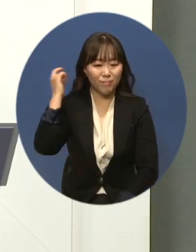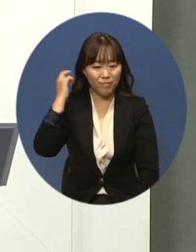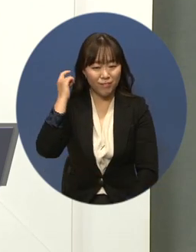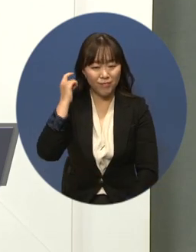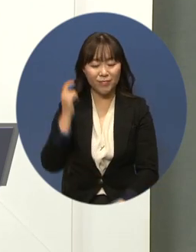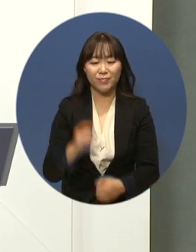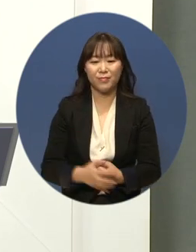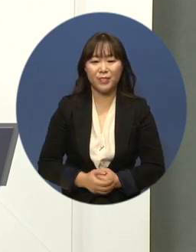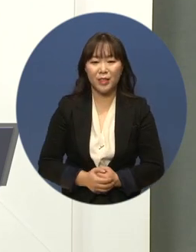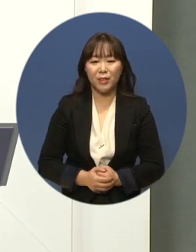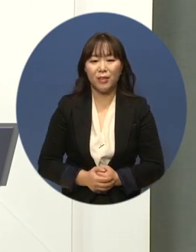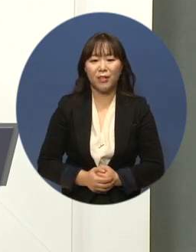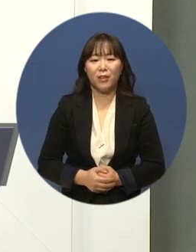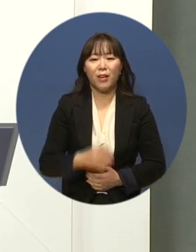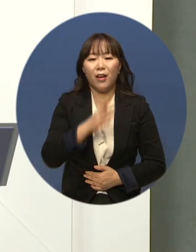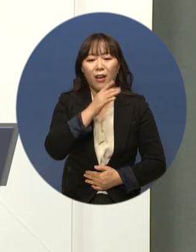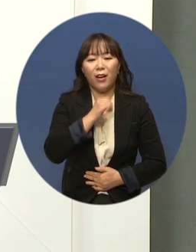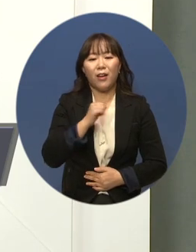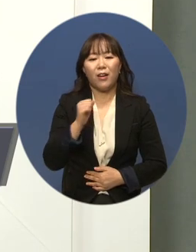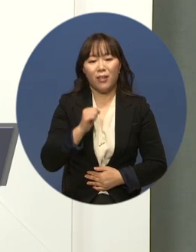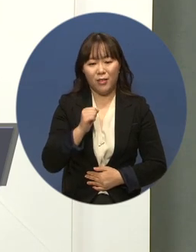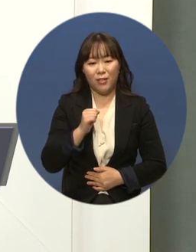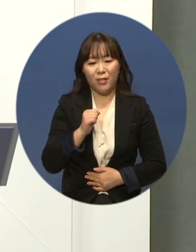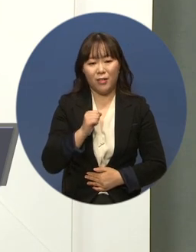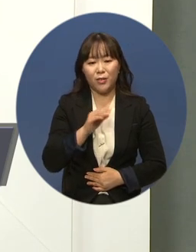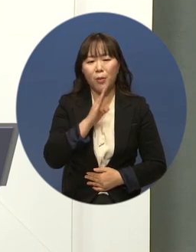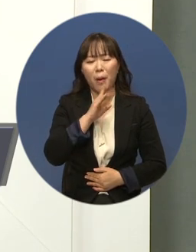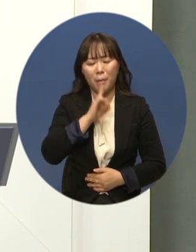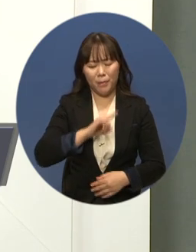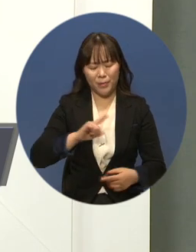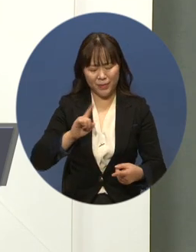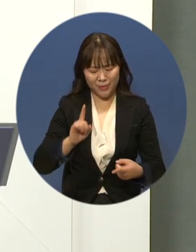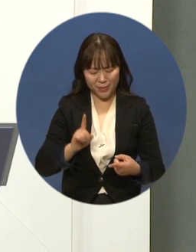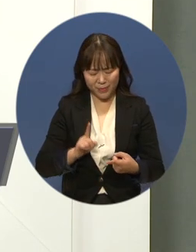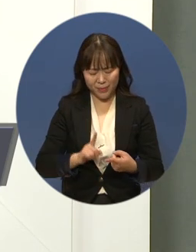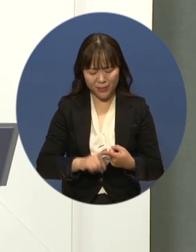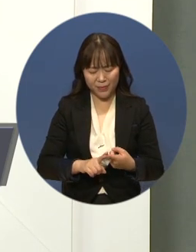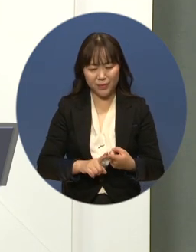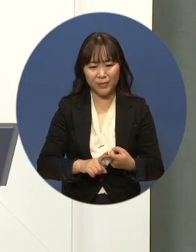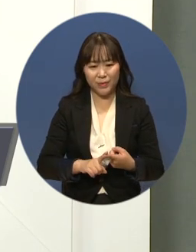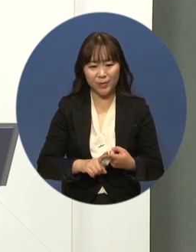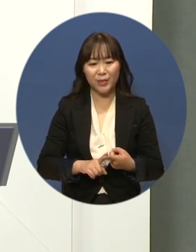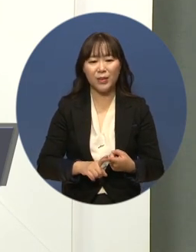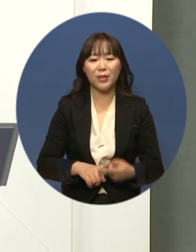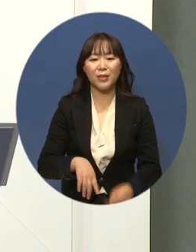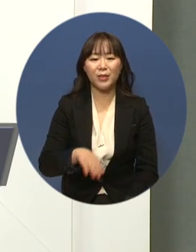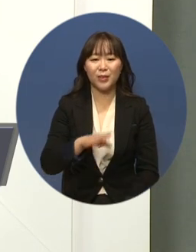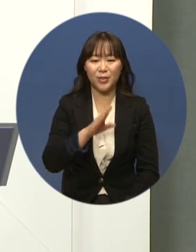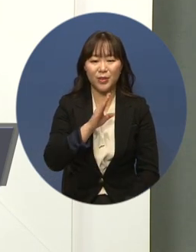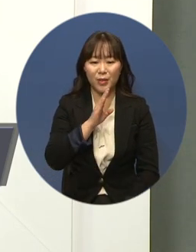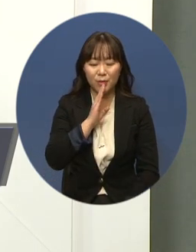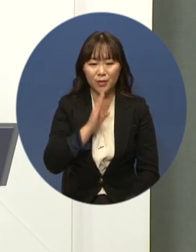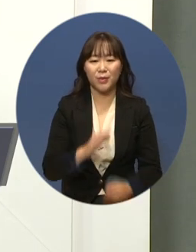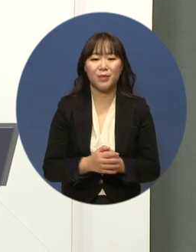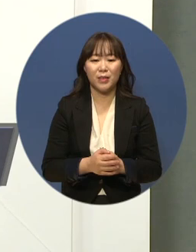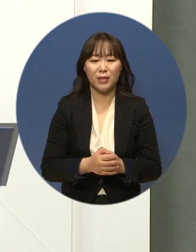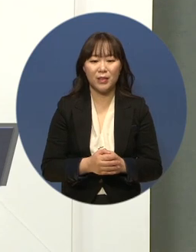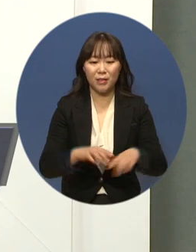쭉 얘기를 들어보니까 듣던 대로 들은 바대로